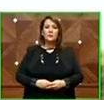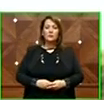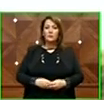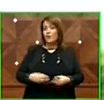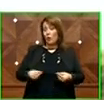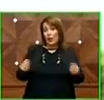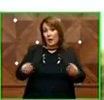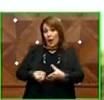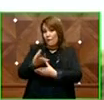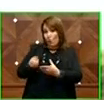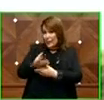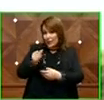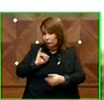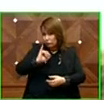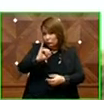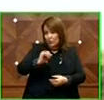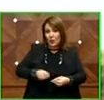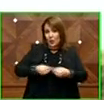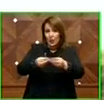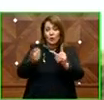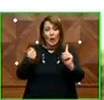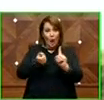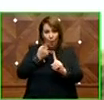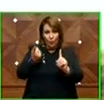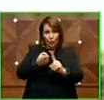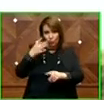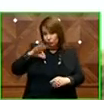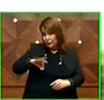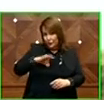لدي ان نفيدكم به في هذا